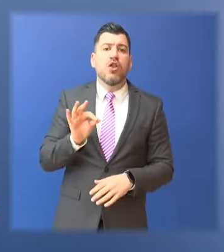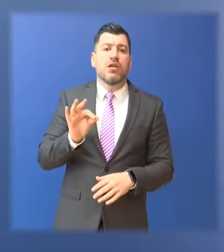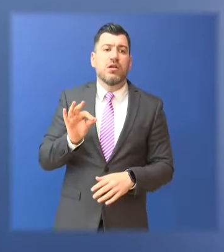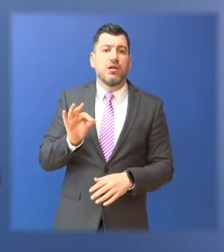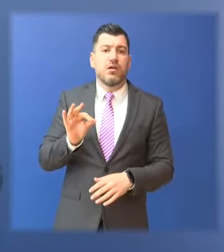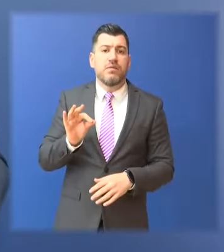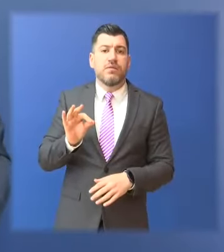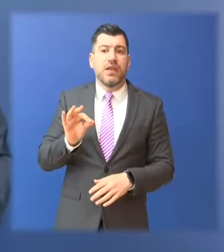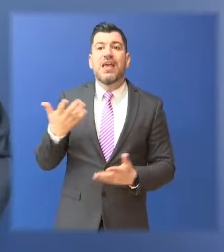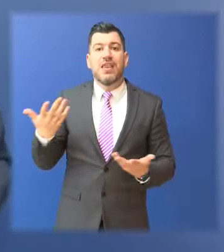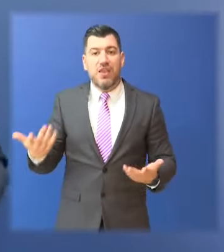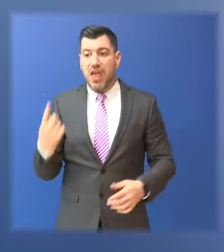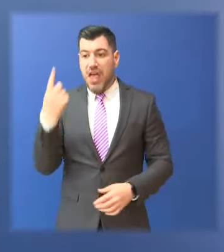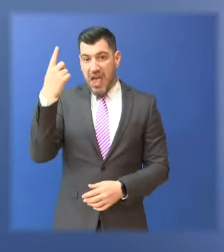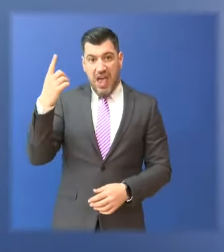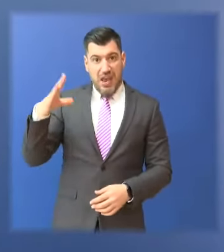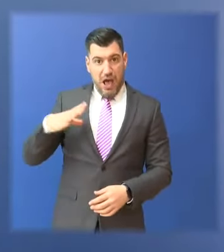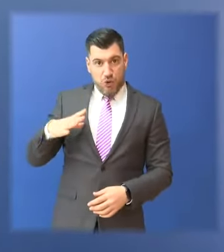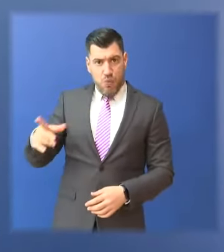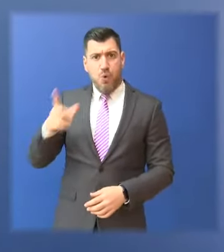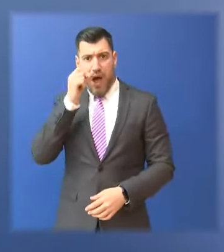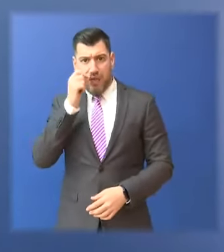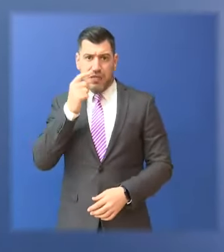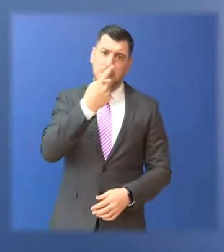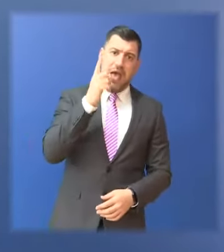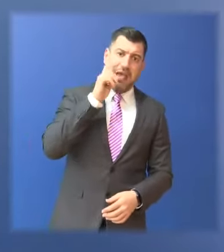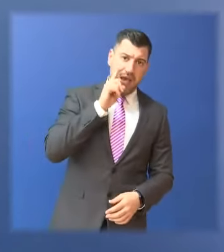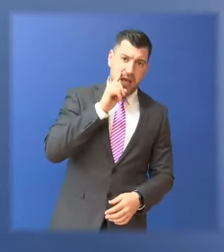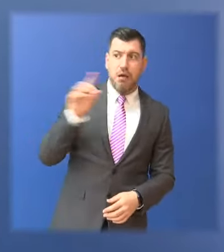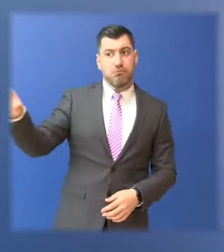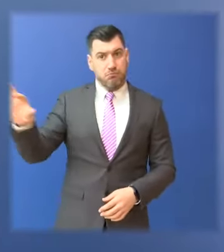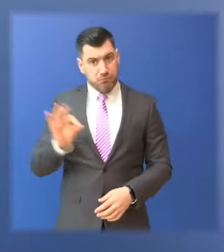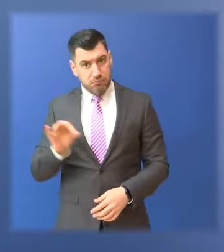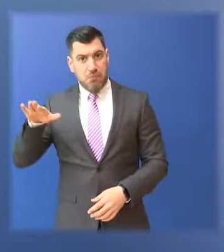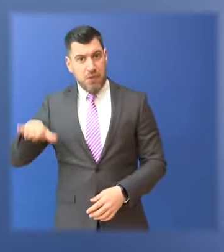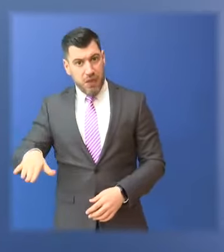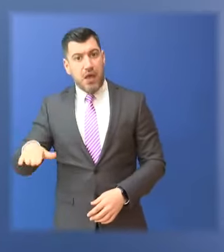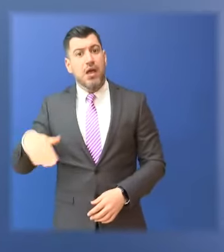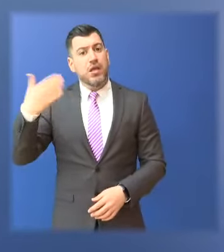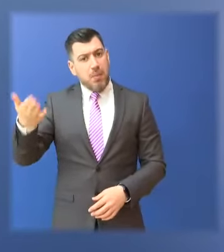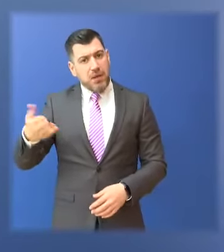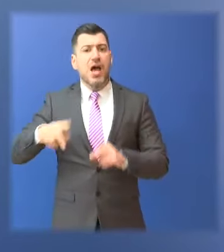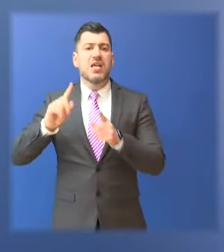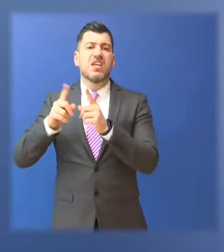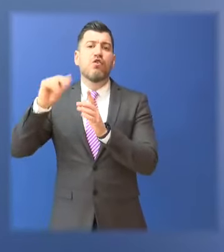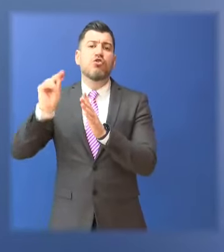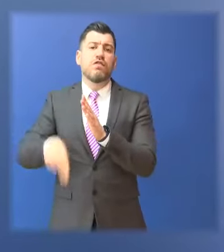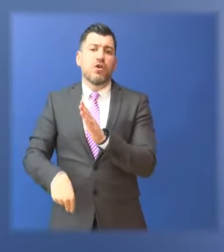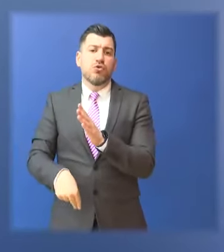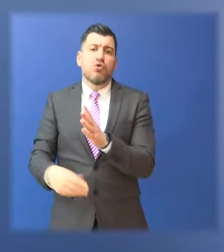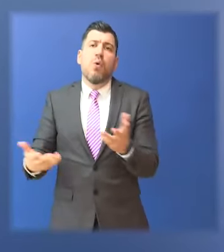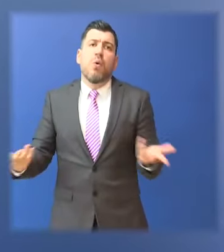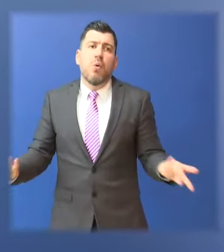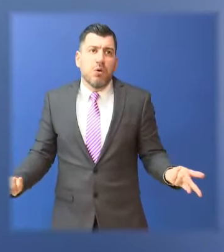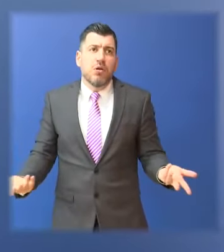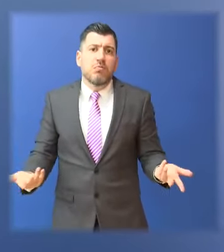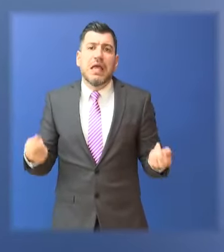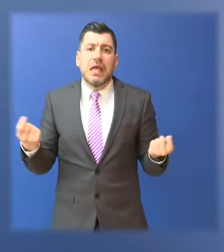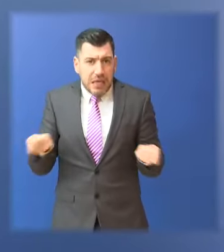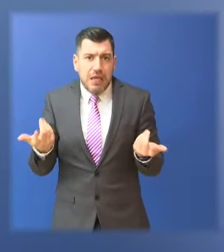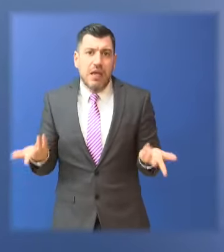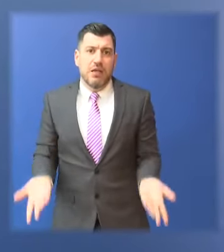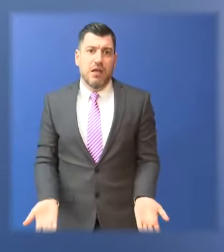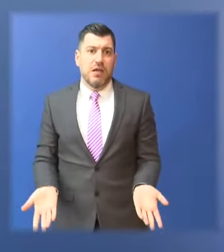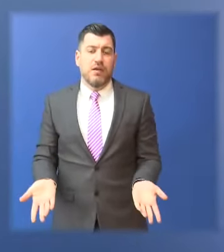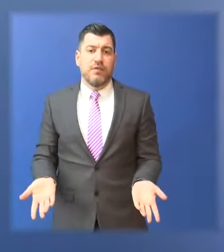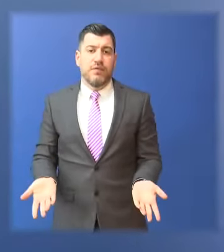να συζεί με έναν άλλο άντρα ή με μια άλλη γυναίκα. Και να σας πω και κάτι ακόμα.